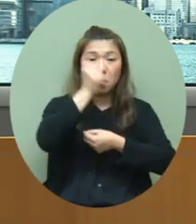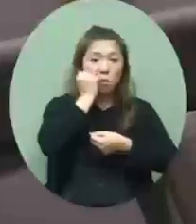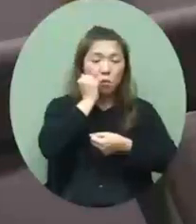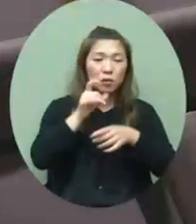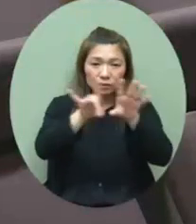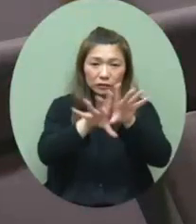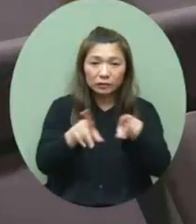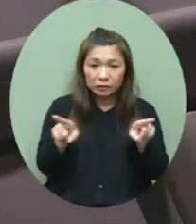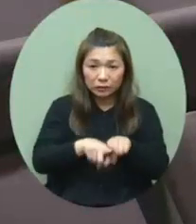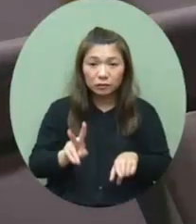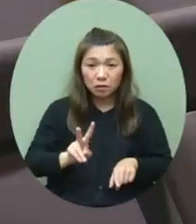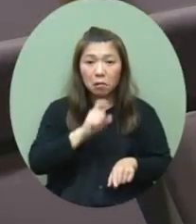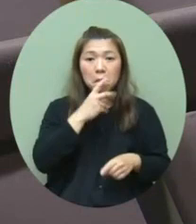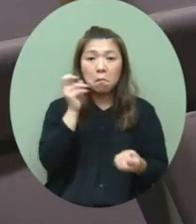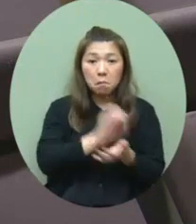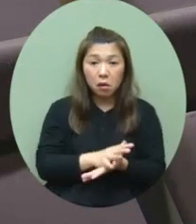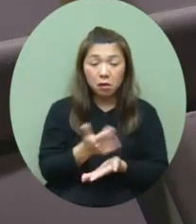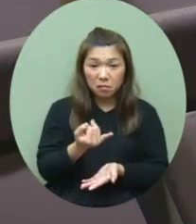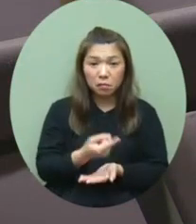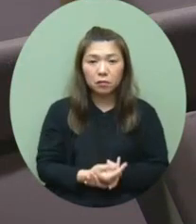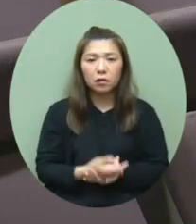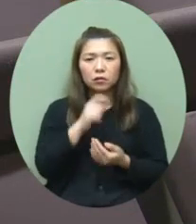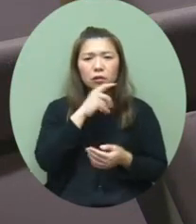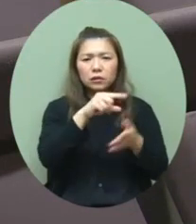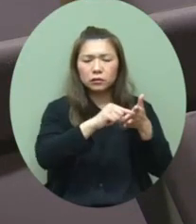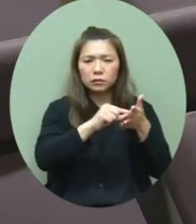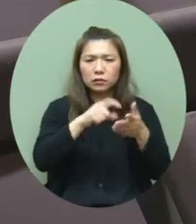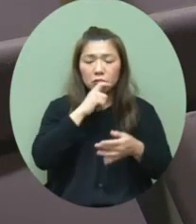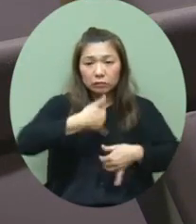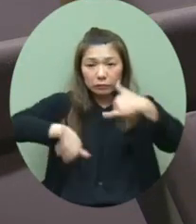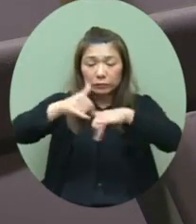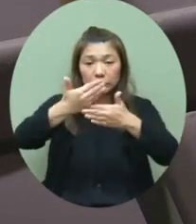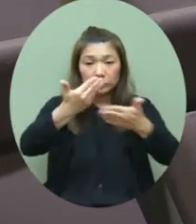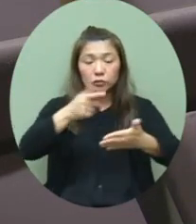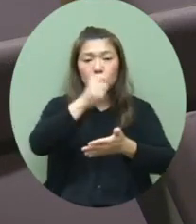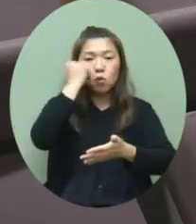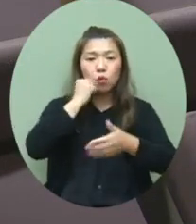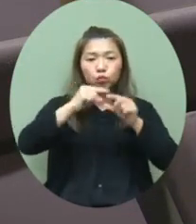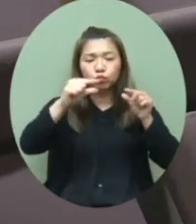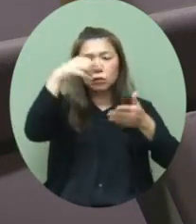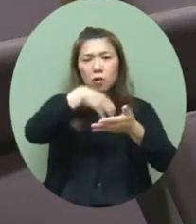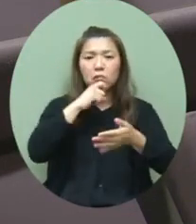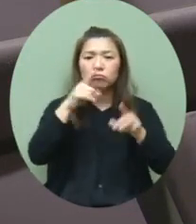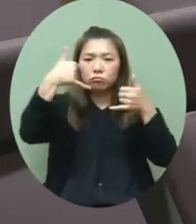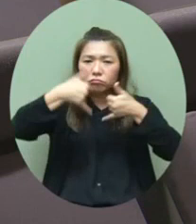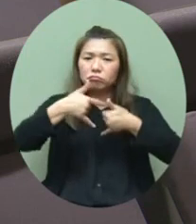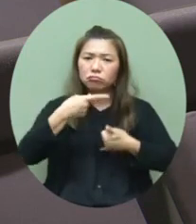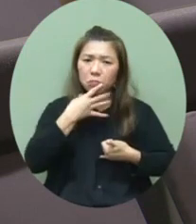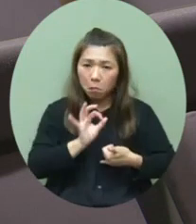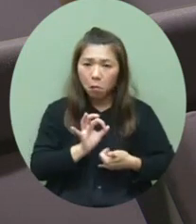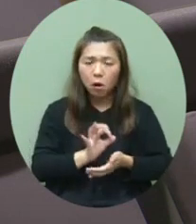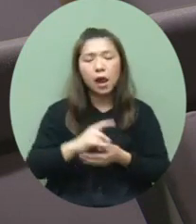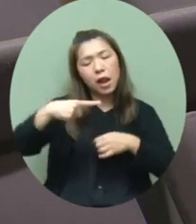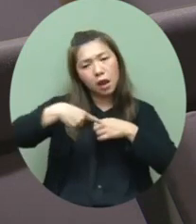共用一啲設施所以受到感染啦？同埋兩層唔同層嘅長者撤離之前，佢哋喺安老院入邊有冇一啲接觸嘅咧？即係另外